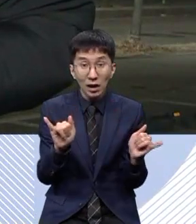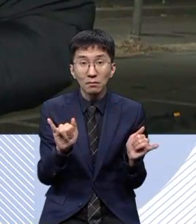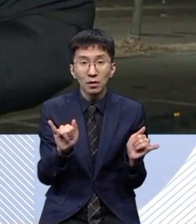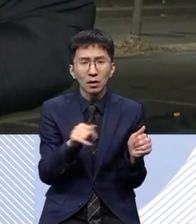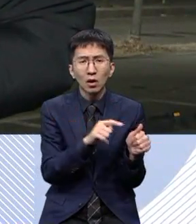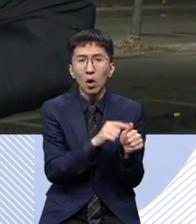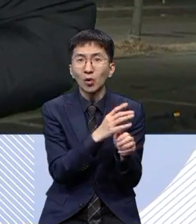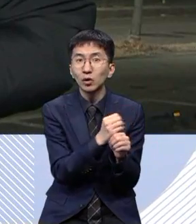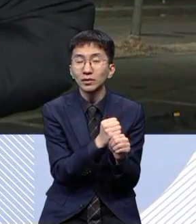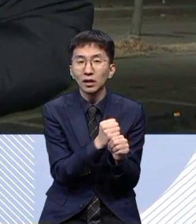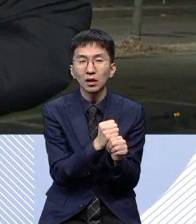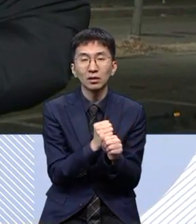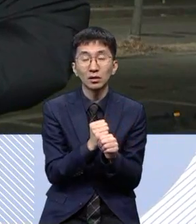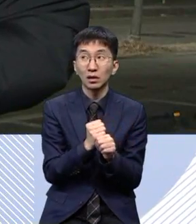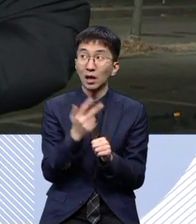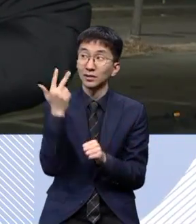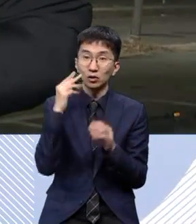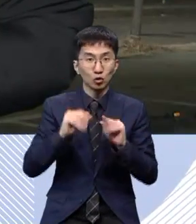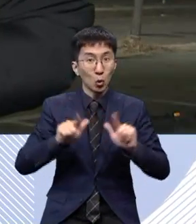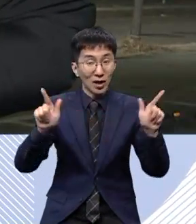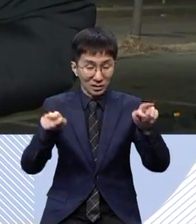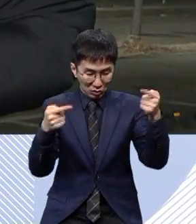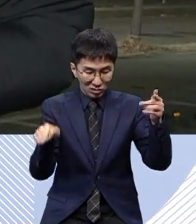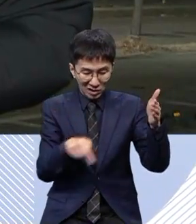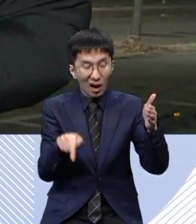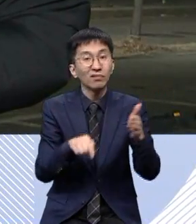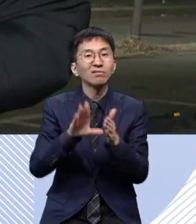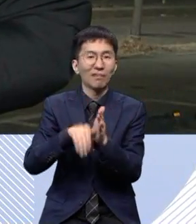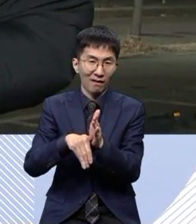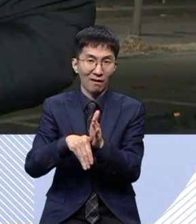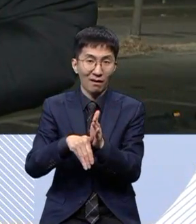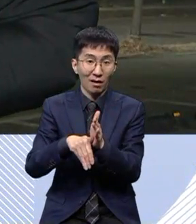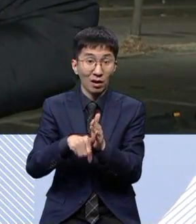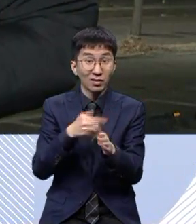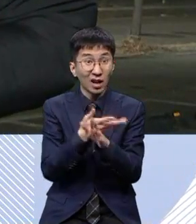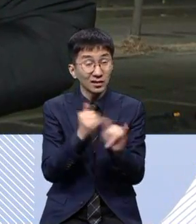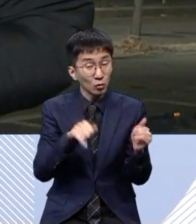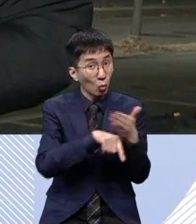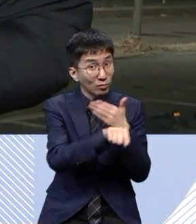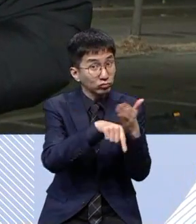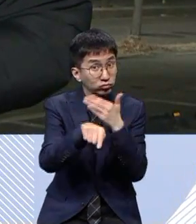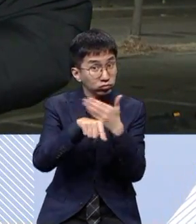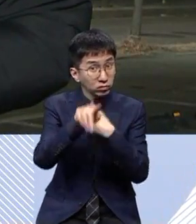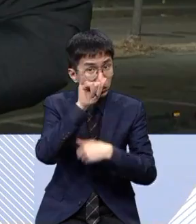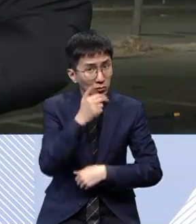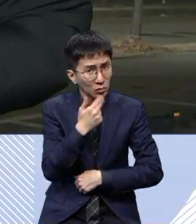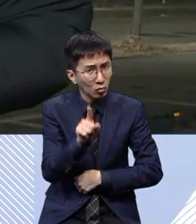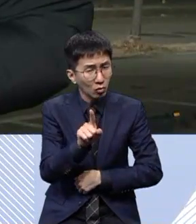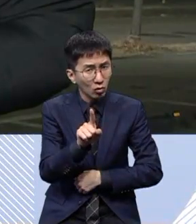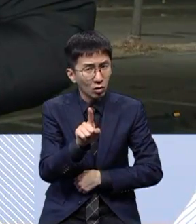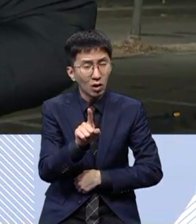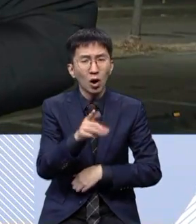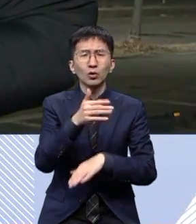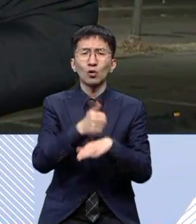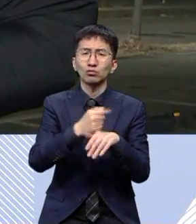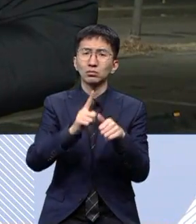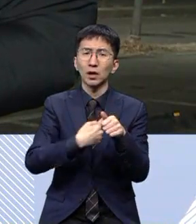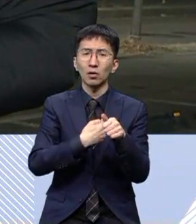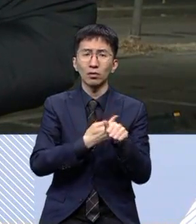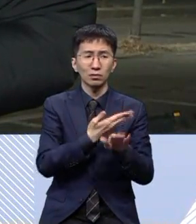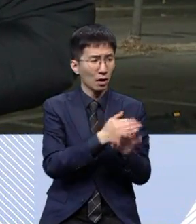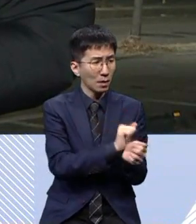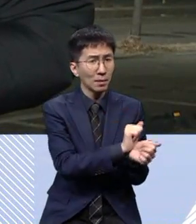지난주 토요일, 그러니까 설 연휴기 때문에 혹시 다른 확진자들도 연휴 때 밖을 다니진 않았을까? 그러면 환자가 더 늘진